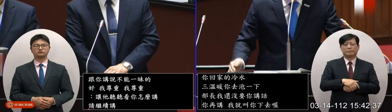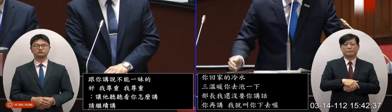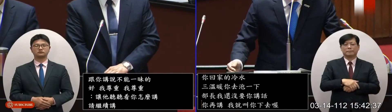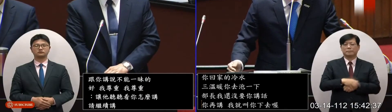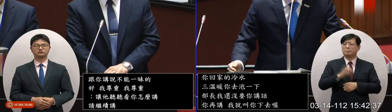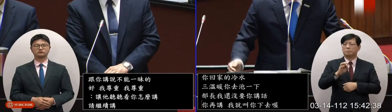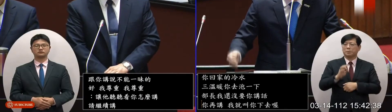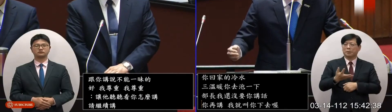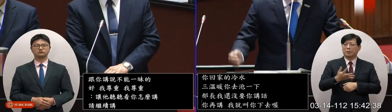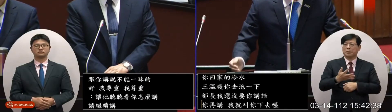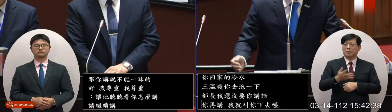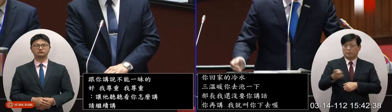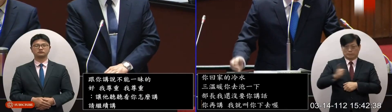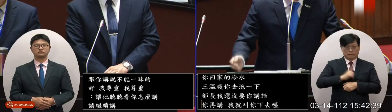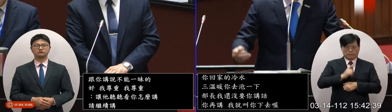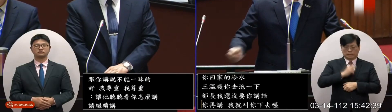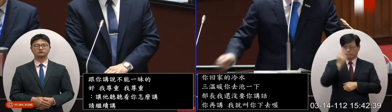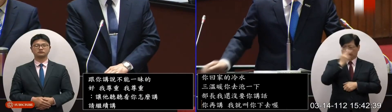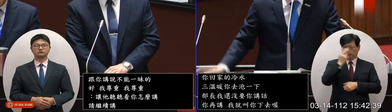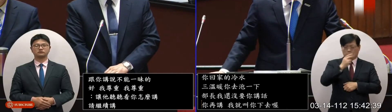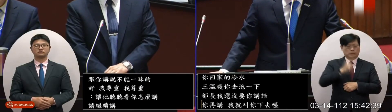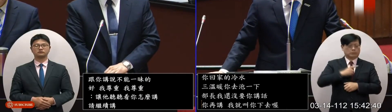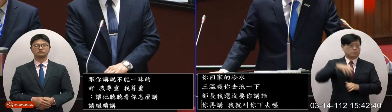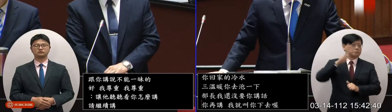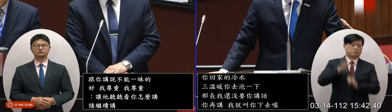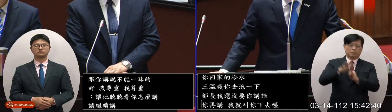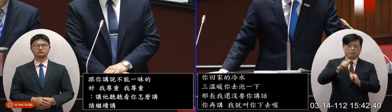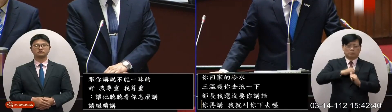为什么他要冒这么大的风险？